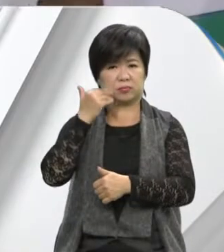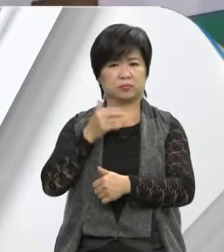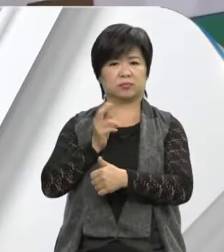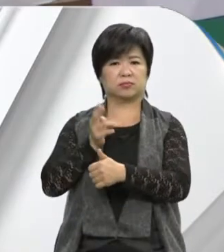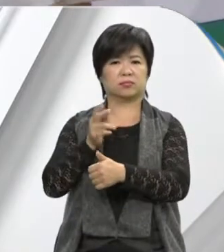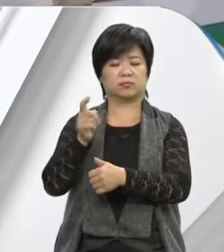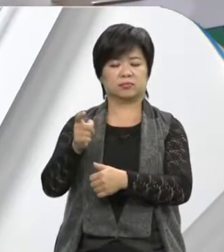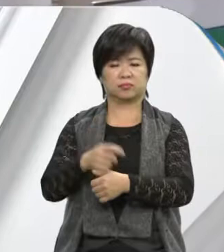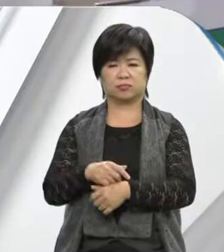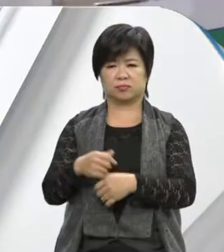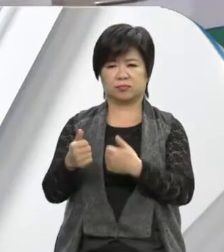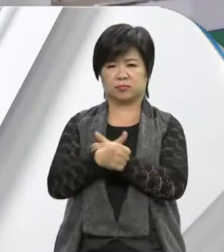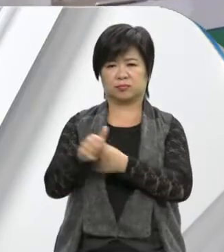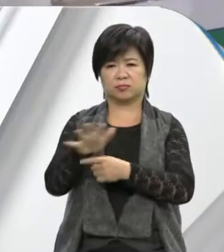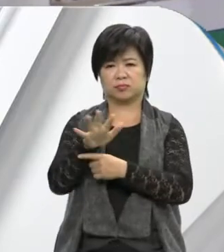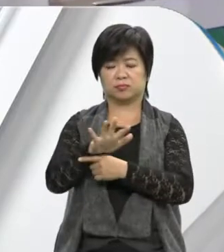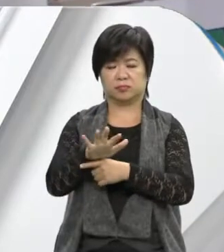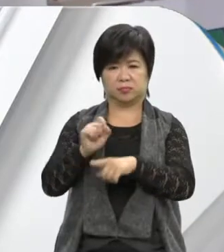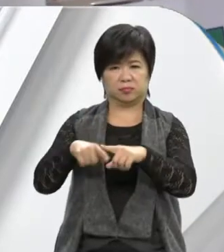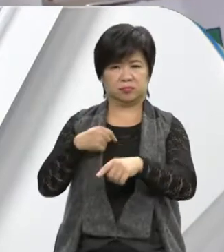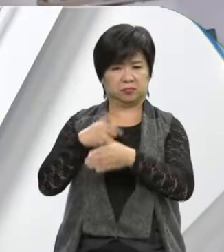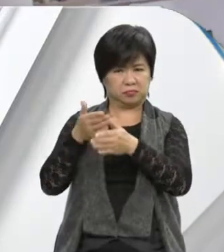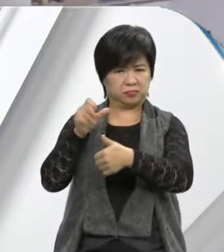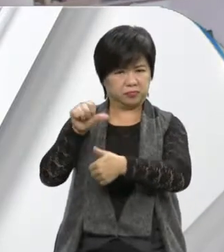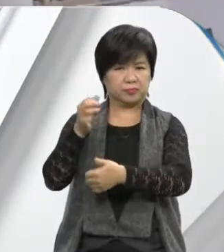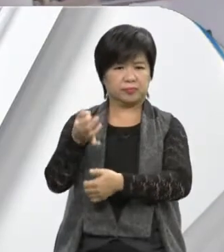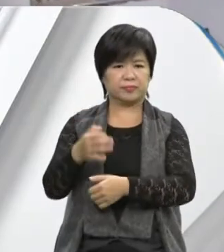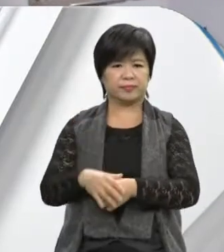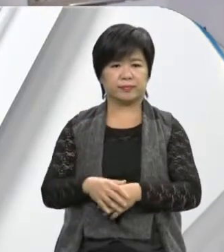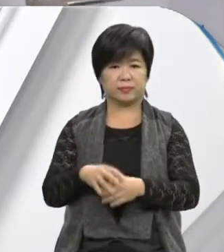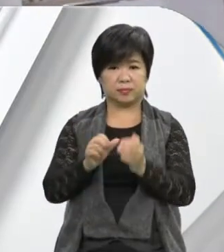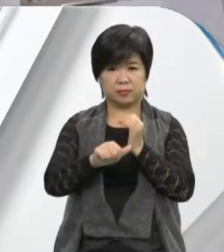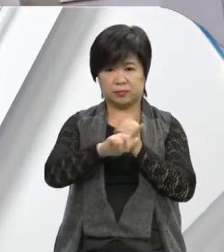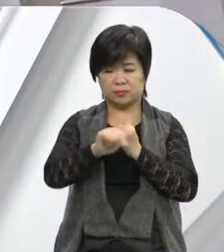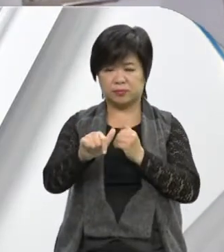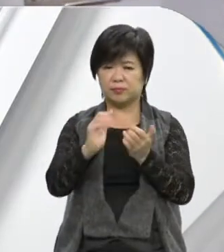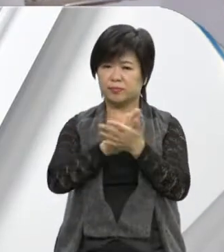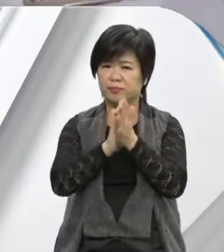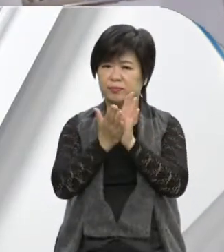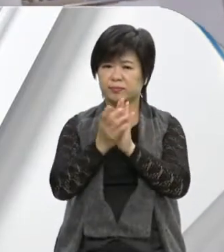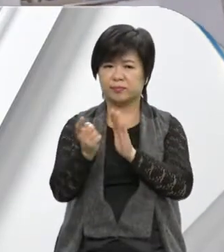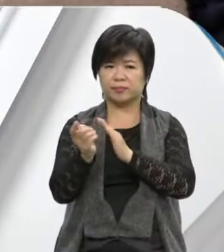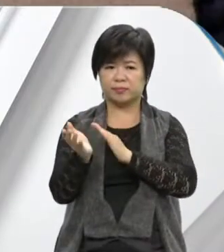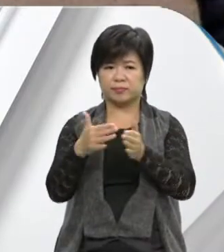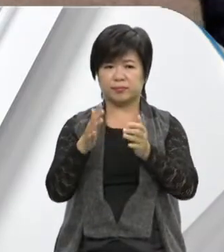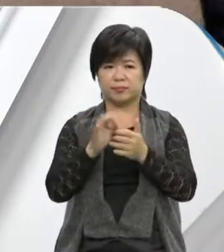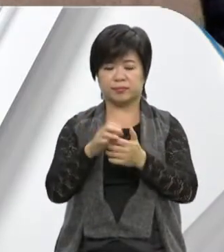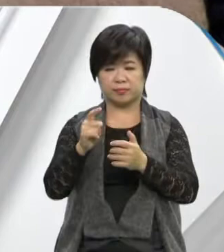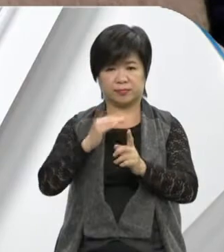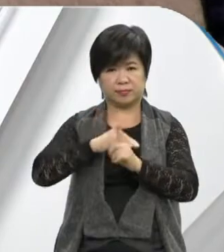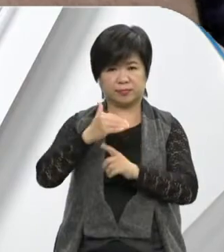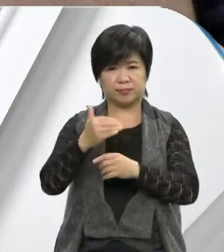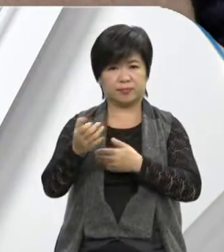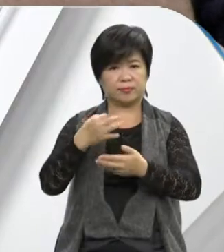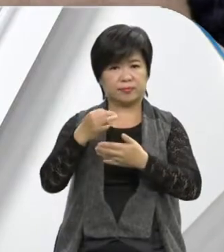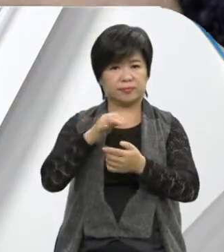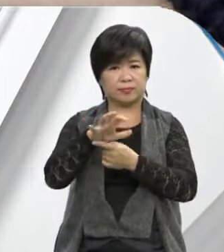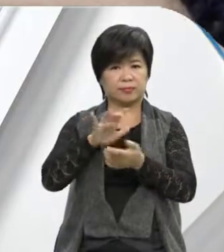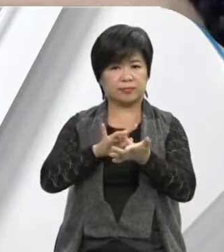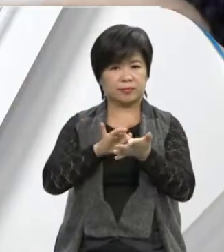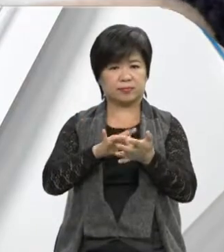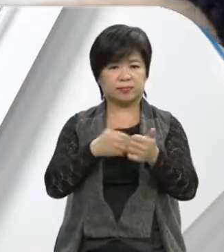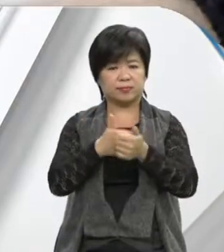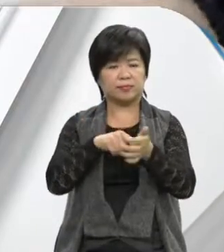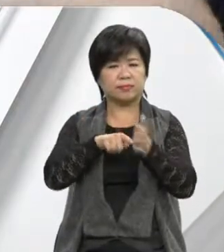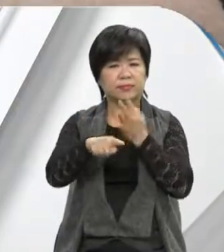者。 农委会讲，包含空态补贴、非农药生物性的制裁、制定气味及审判、提高卖农药的业者的专业